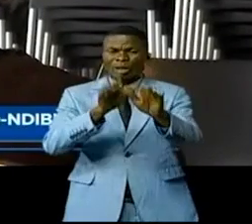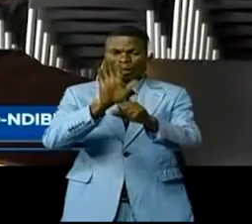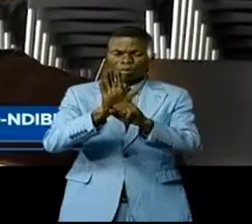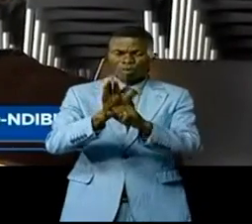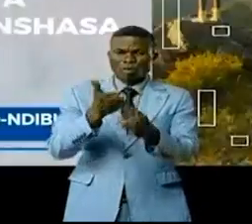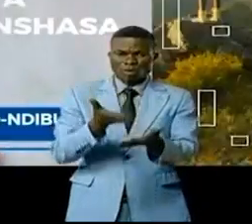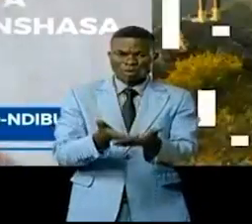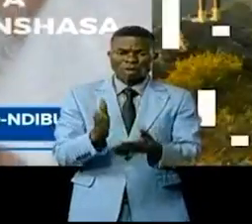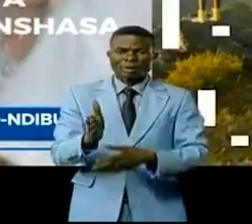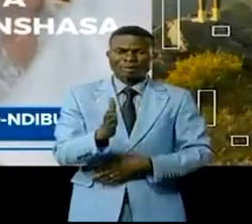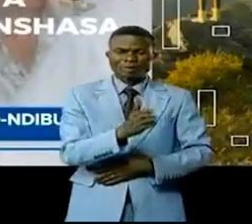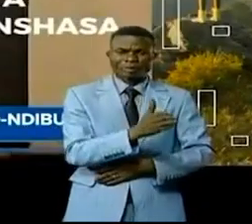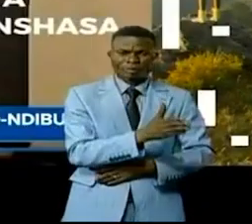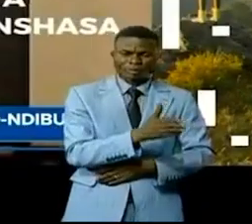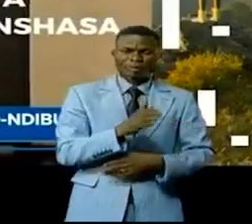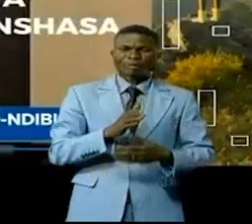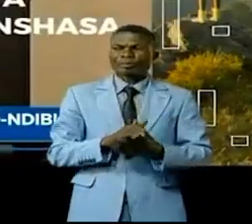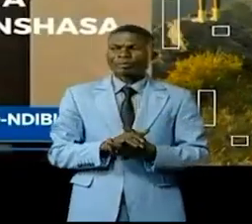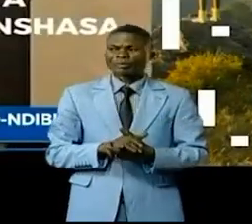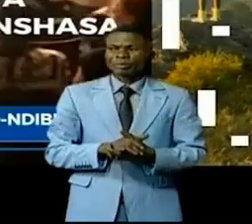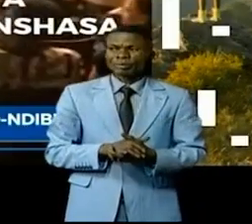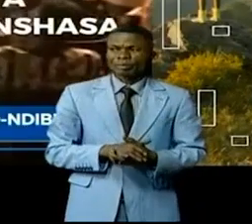partie.